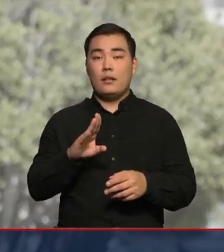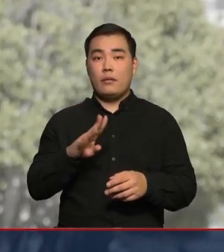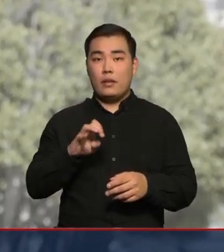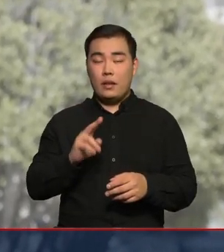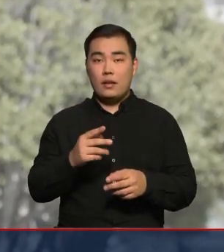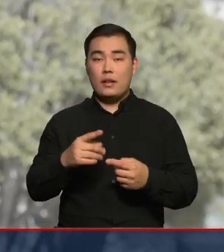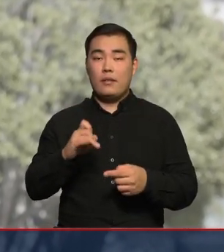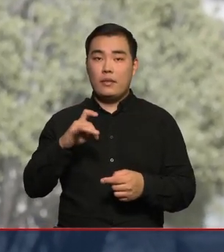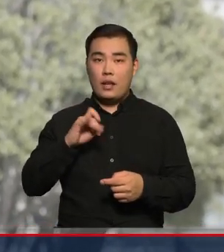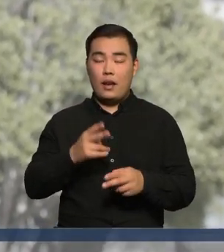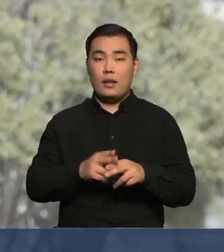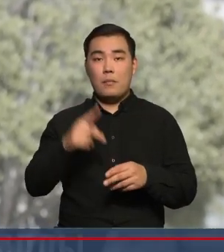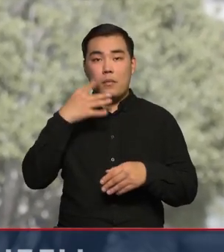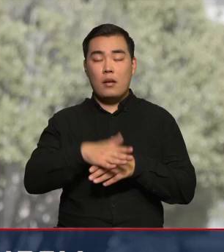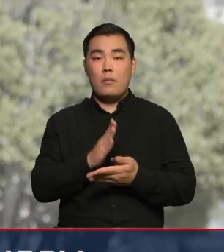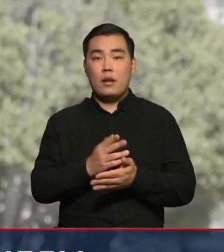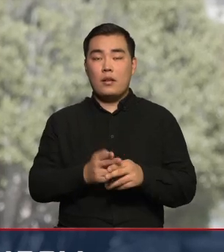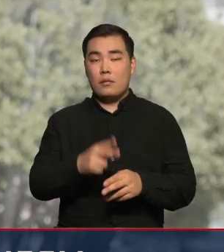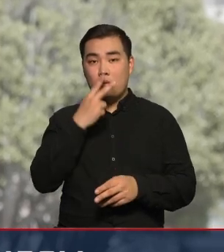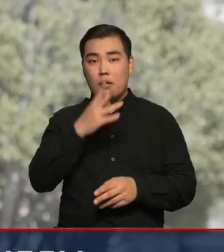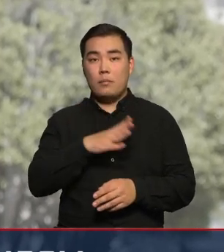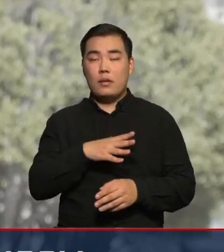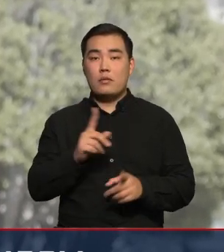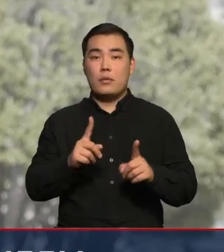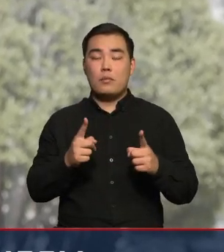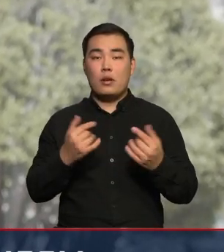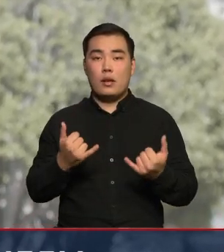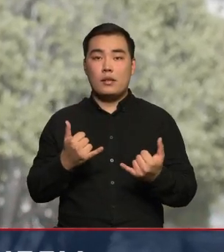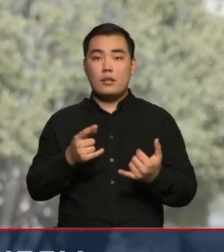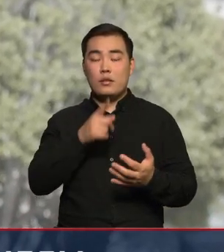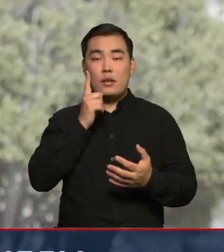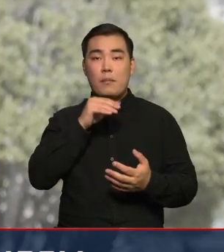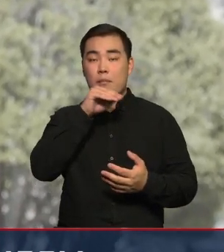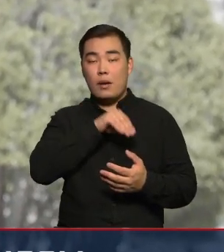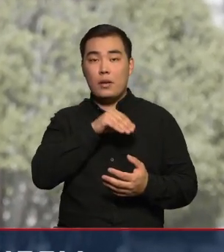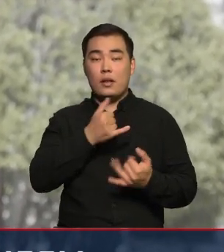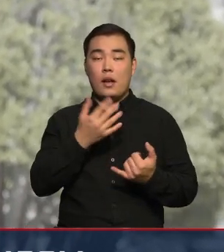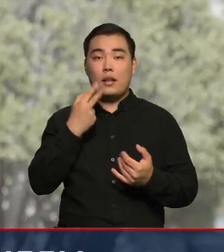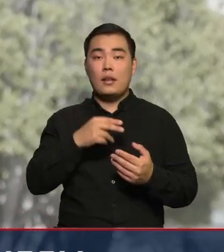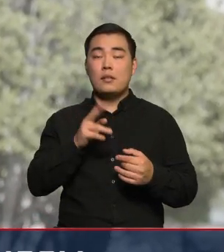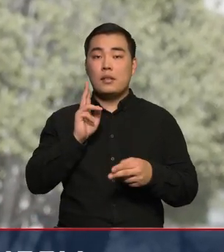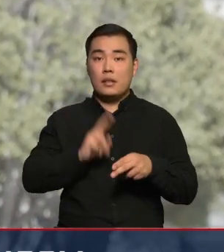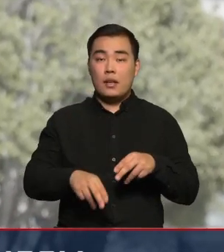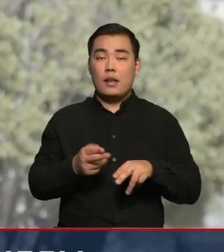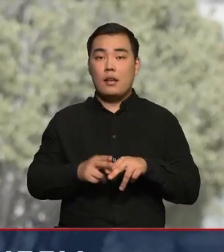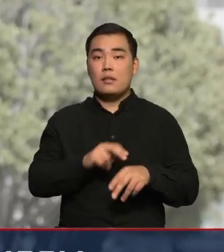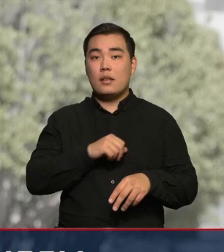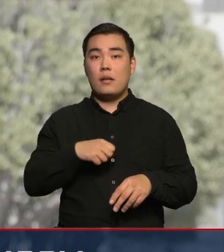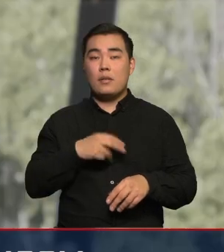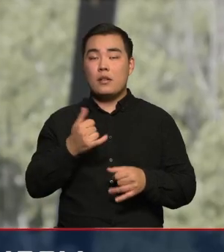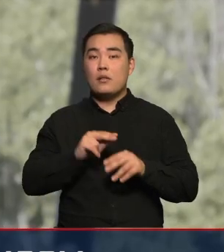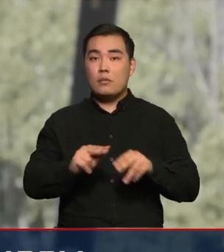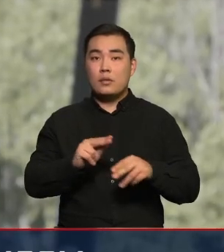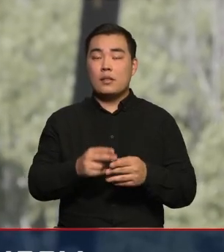саласындағы. Ол да түсінікті. Бізде де солай, Қазақстанның өзінде де, себебі жас мамандар оқу орнынан шыққаннан кейін оларға ең таныс сала әдетте білім